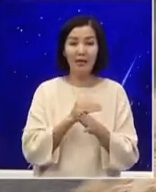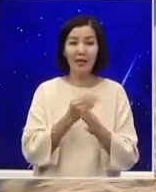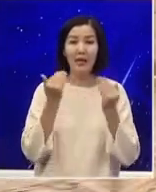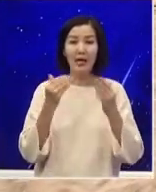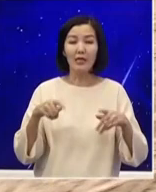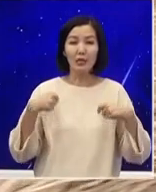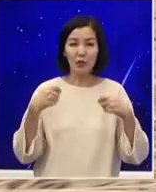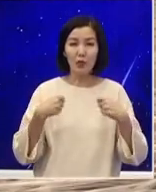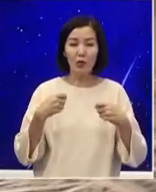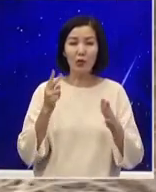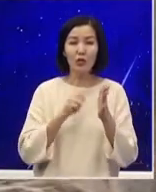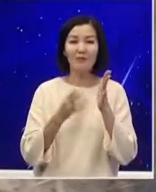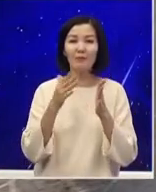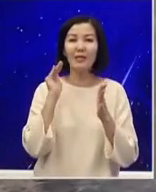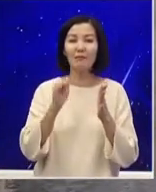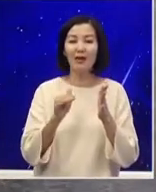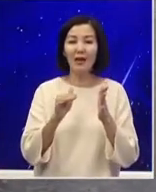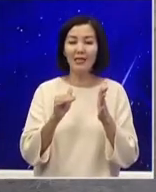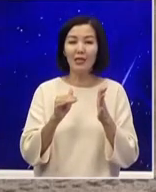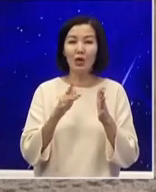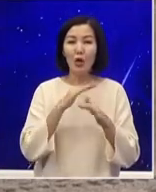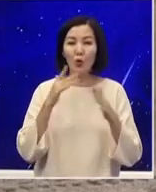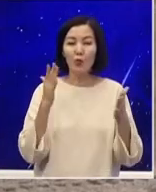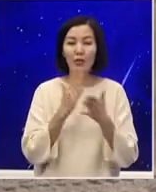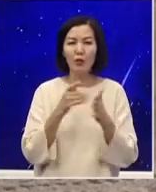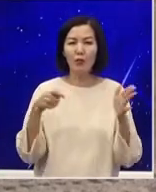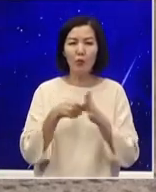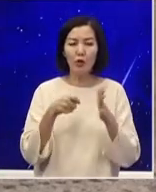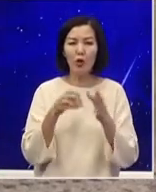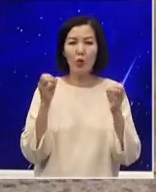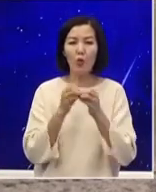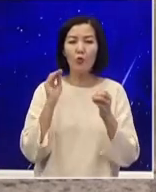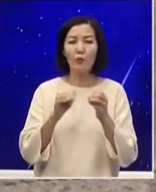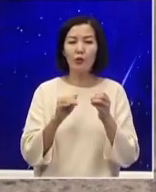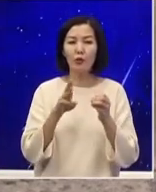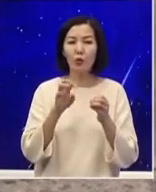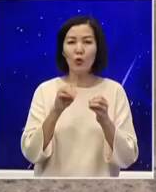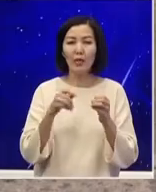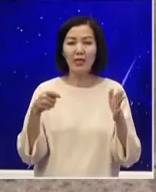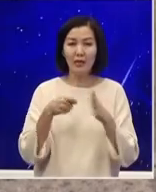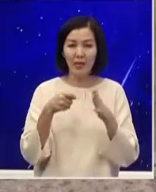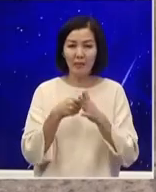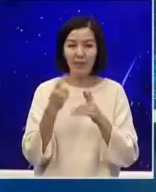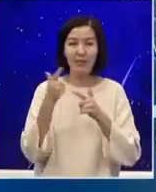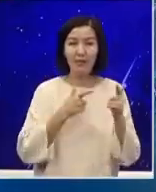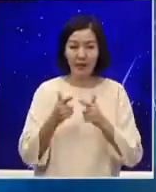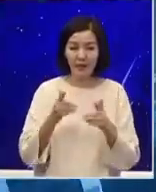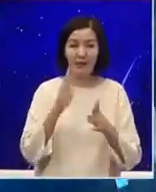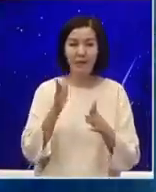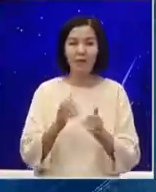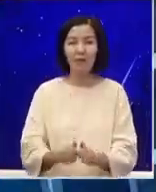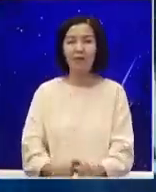өз төлінен 75 мыңға жеткізбек. Бордақыға жыл сайын 10 мың тоқты қоймақ. Қимылдаған қырасады.